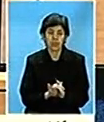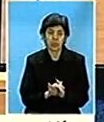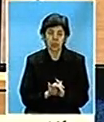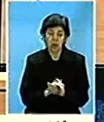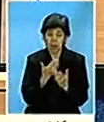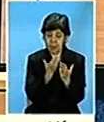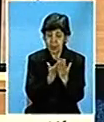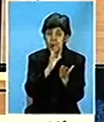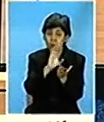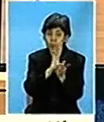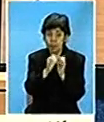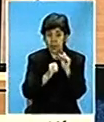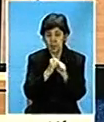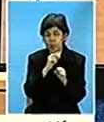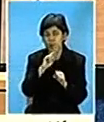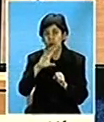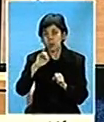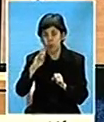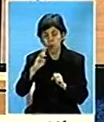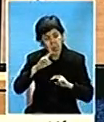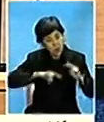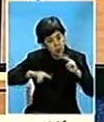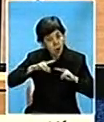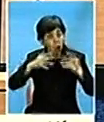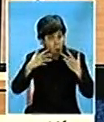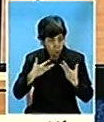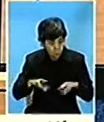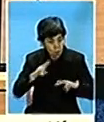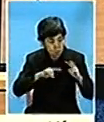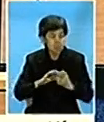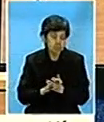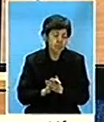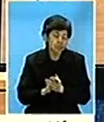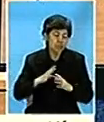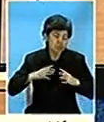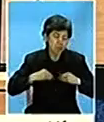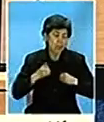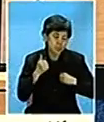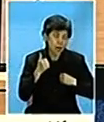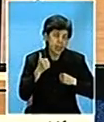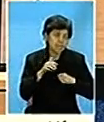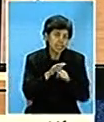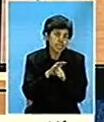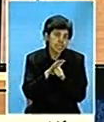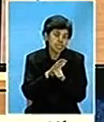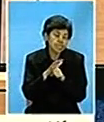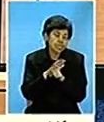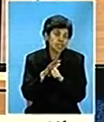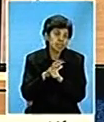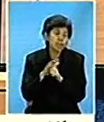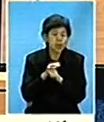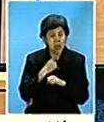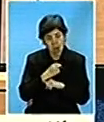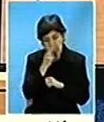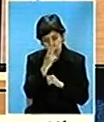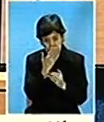งบประมาณปี2556พิจารณาแล้วถือว่ายอมรับได้ในระดับหนึ่งคือดูเสมือนจะมีแนวโน้ม